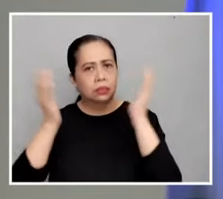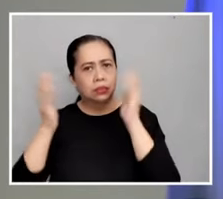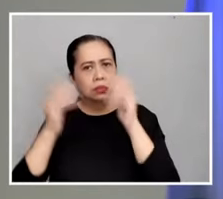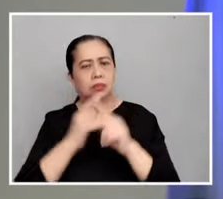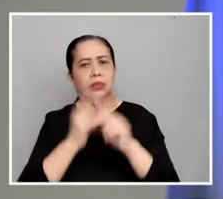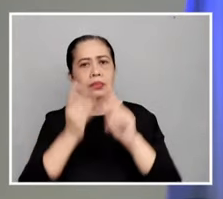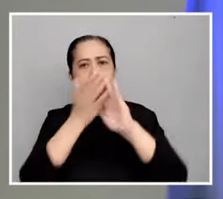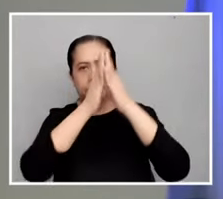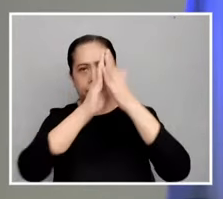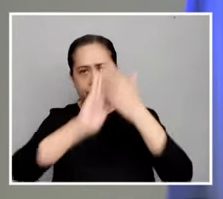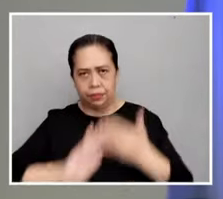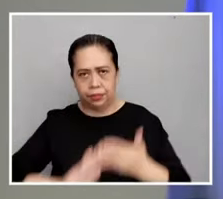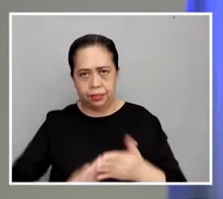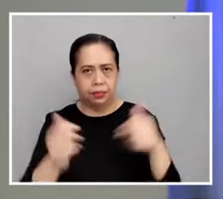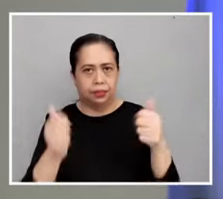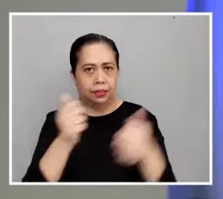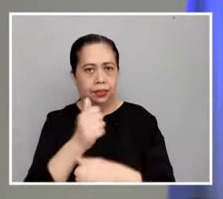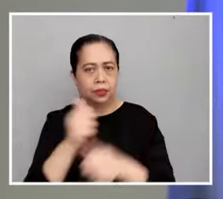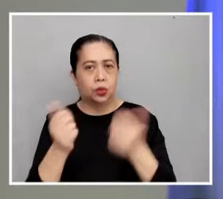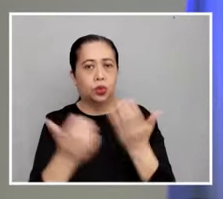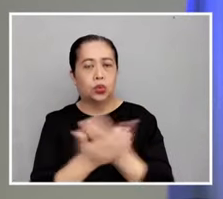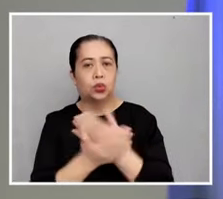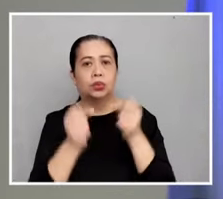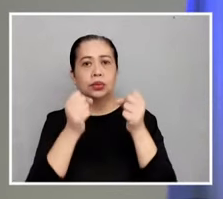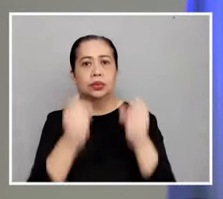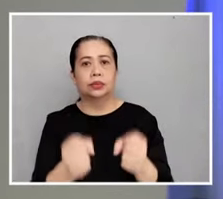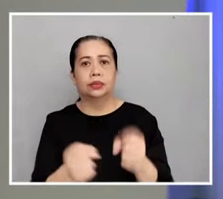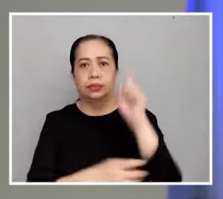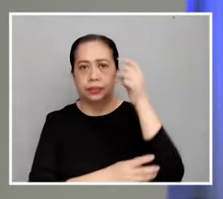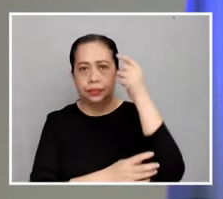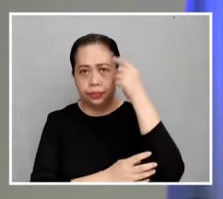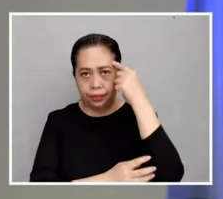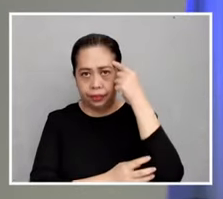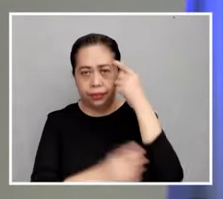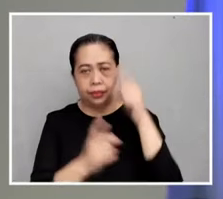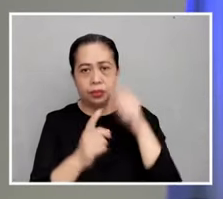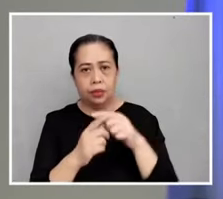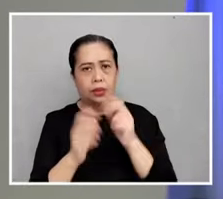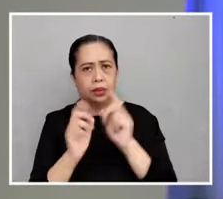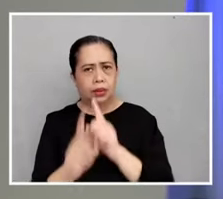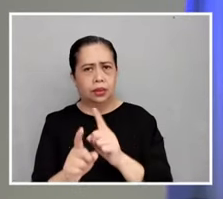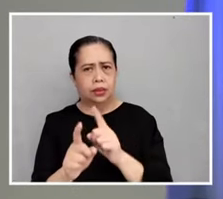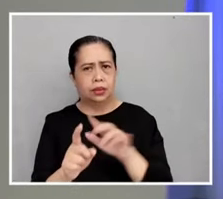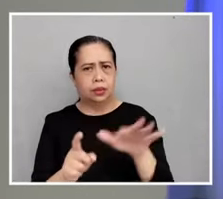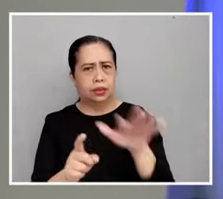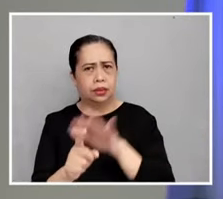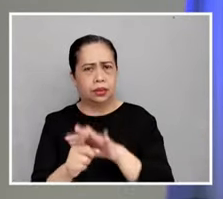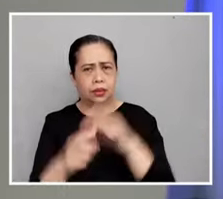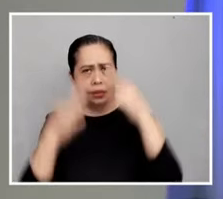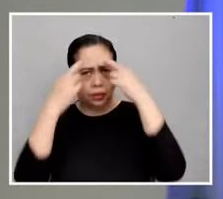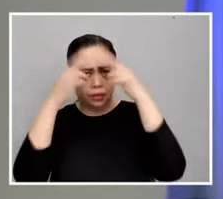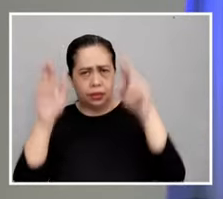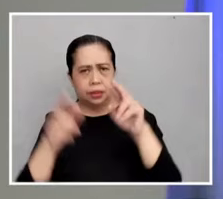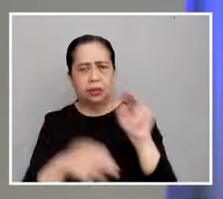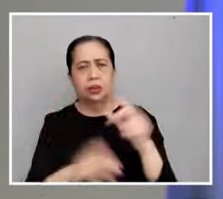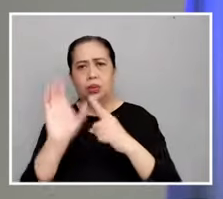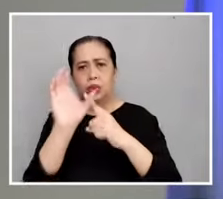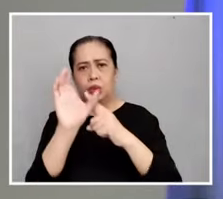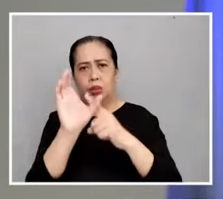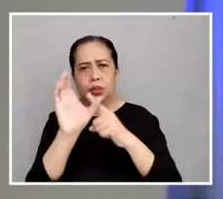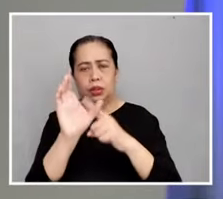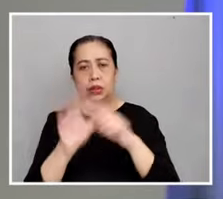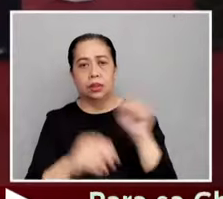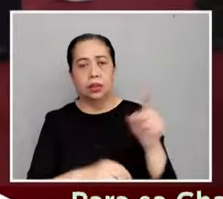tagapamayapa sa ilalim ng bagong strategiya ng gobyerno sa pagtugon sa mga rebelding komunista. Sa